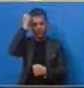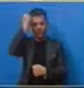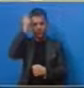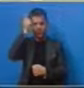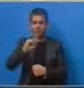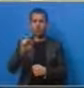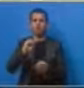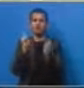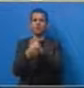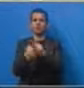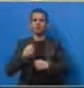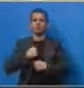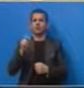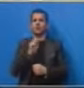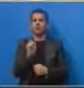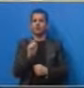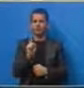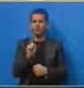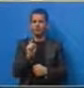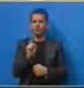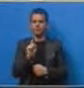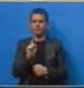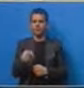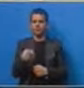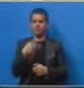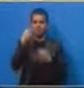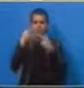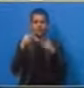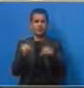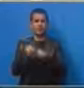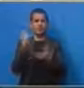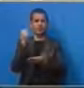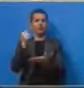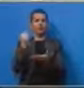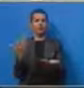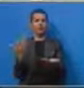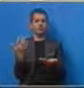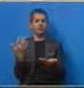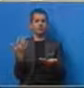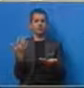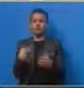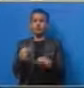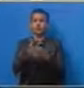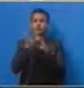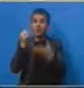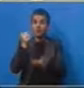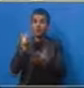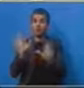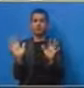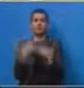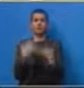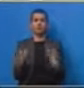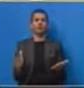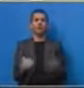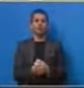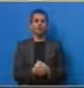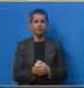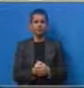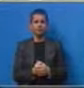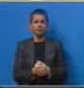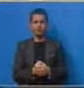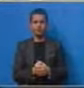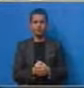do ta bëni ushtrinë e Kosovës, për shkak se kështu trajtoni edhe me buxhet, e dihet mirëfill se pa buxhet një gjë e tillë nuk mund të bëhet. Në raste të